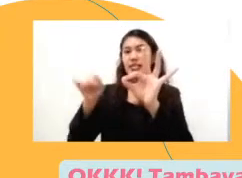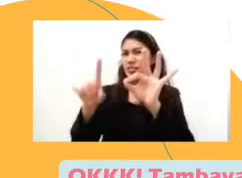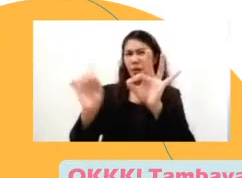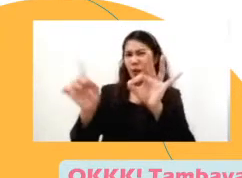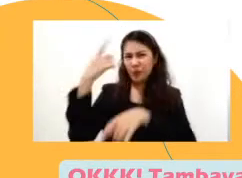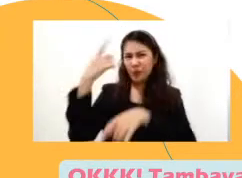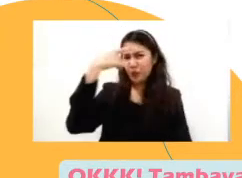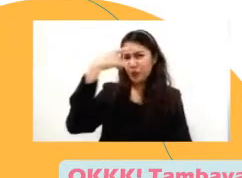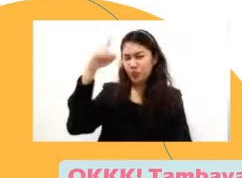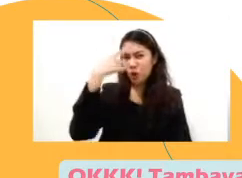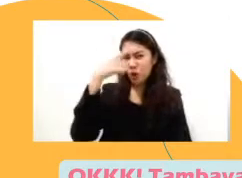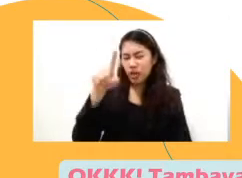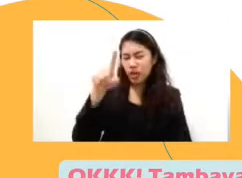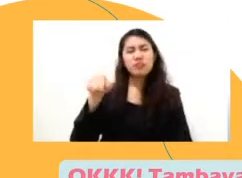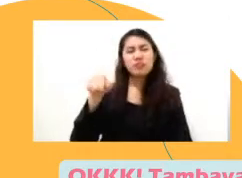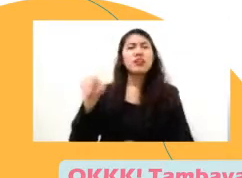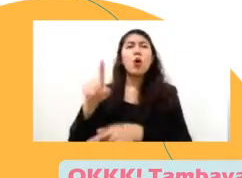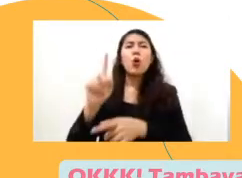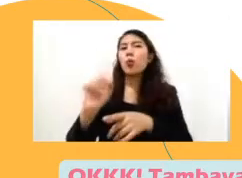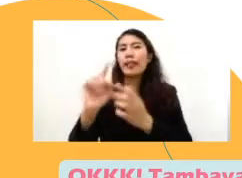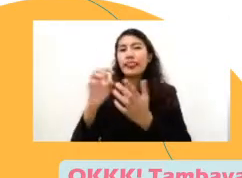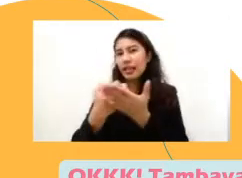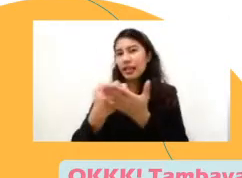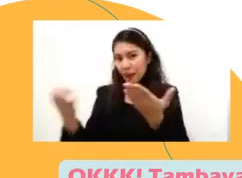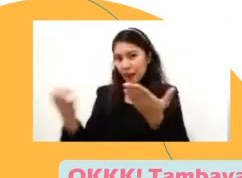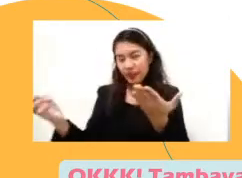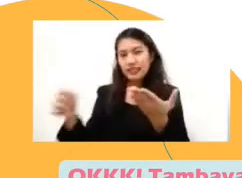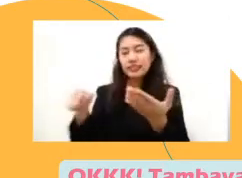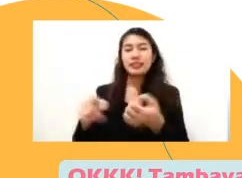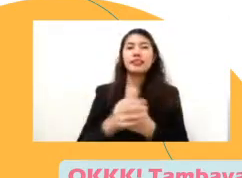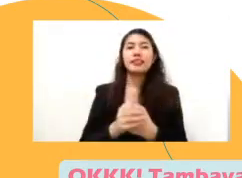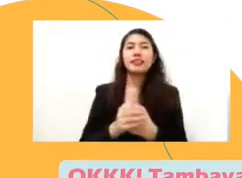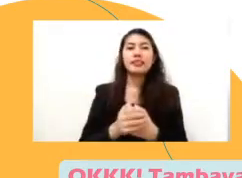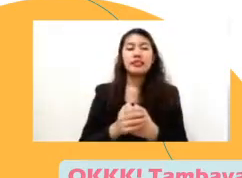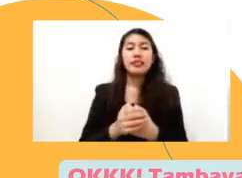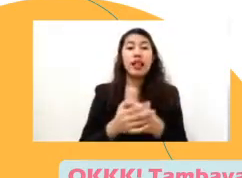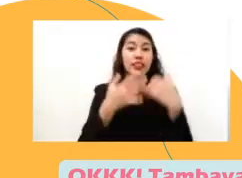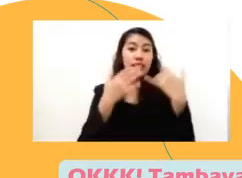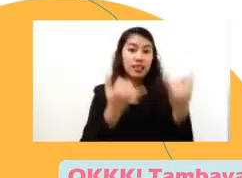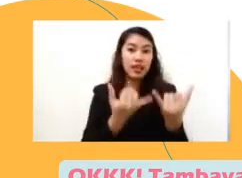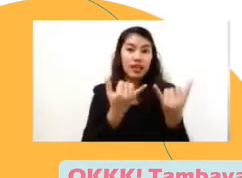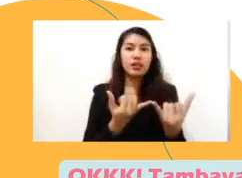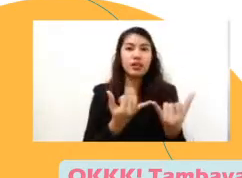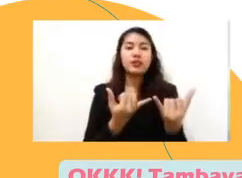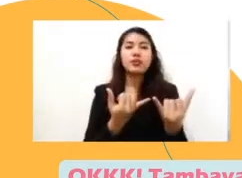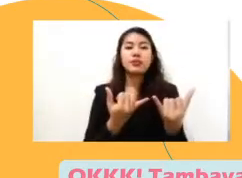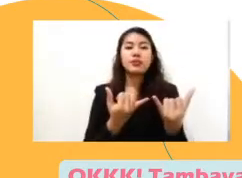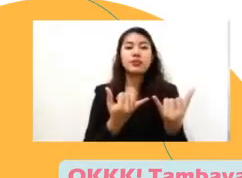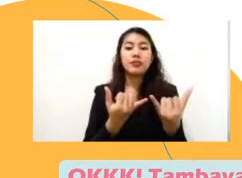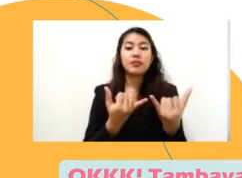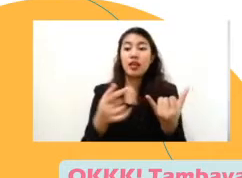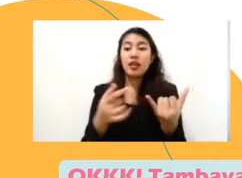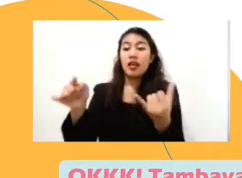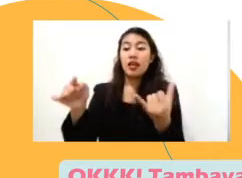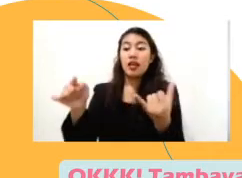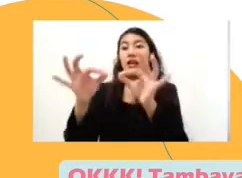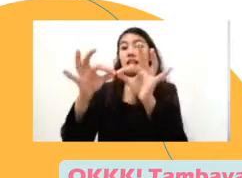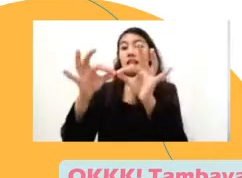mga elemento niya. Ilan sa mga elemento niya. Ngayon naman, pag inilapat na siya sa kanta,